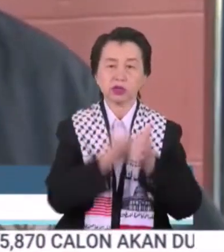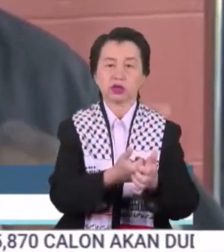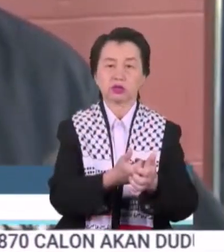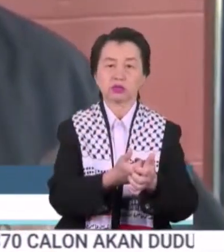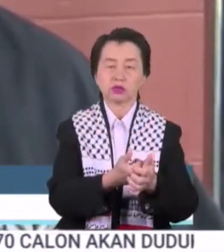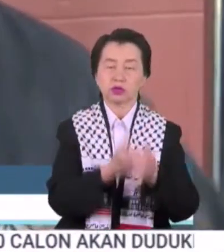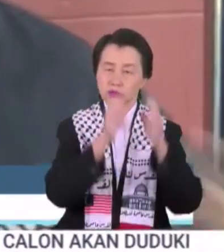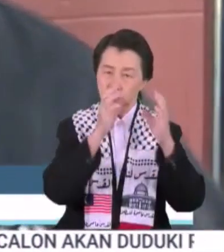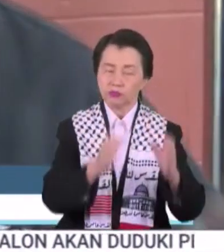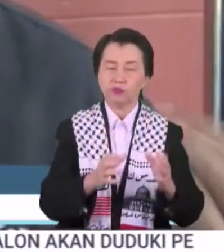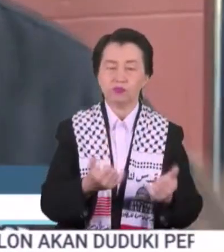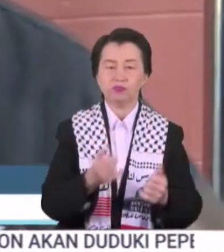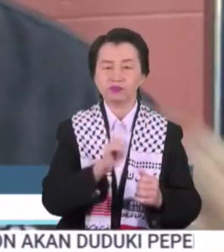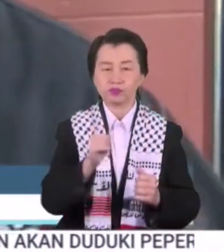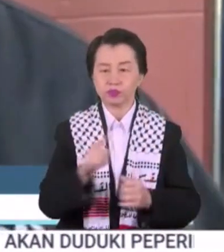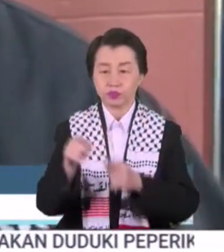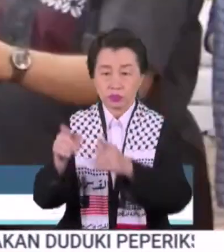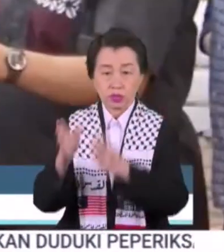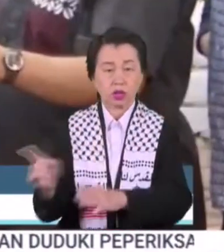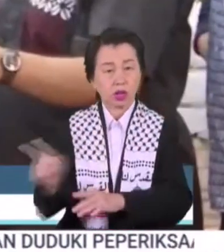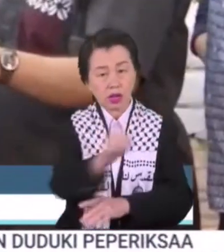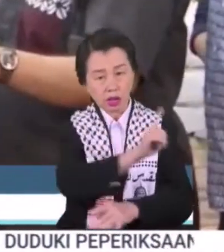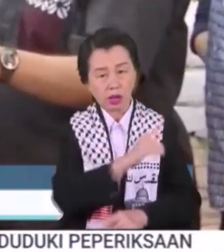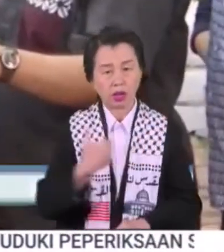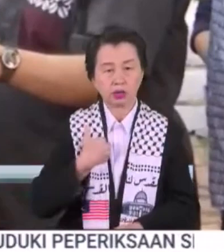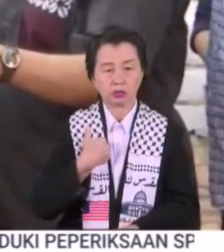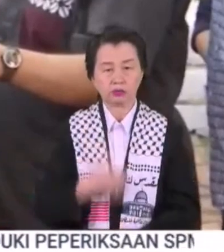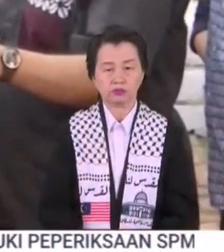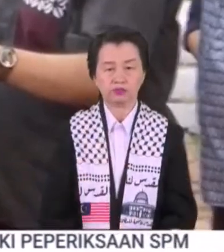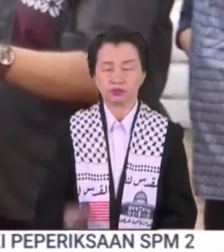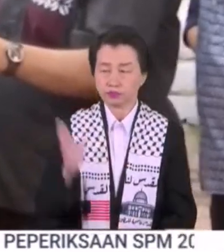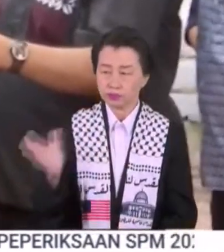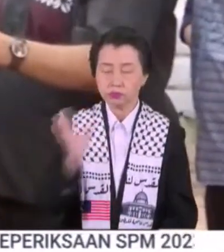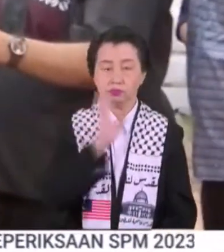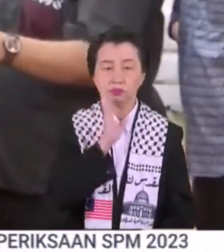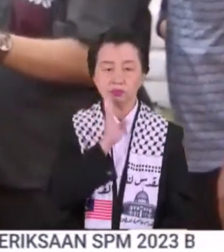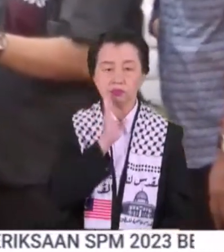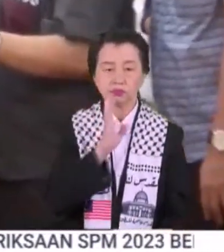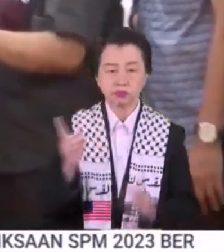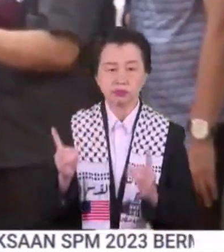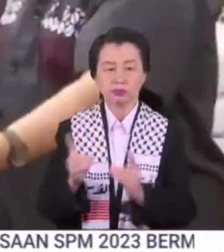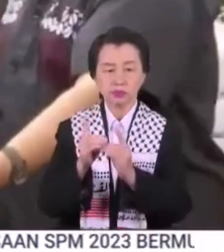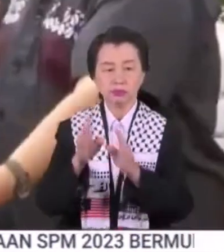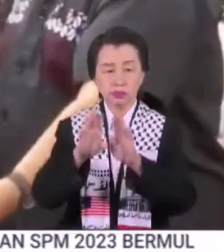trend itu, jadi kita kena pergi di mana penonton itu ada. Beliau berkata demikian ketika